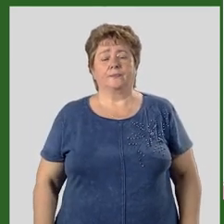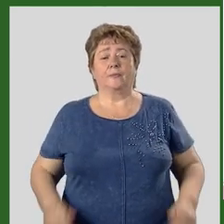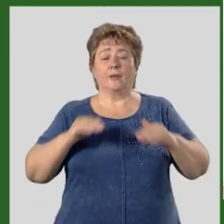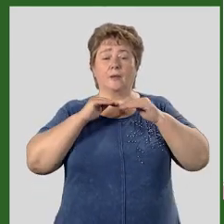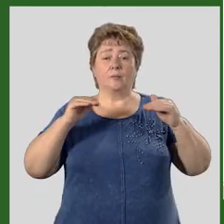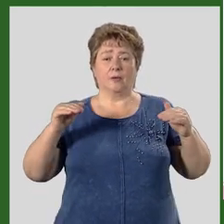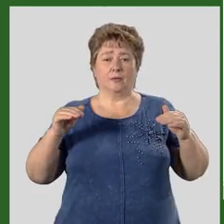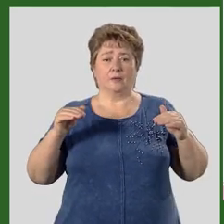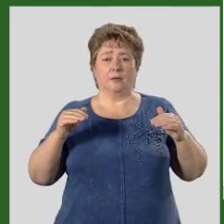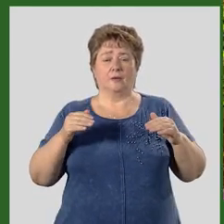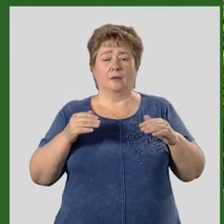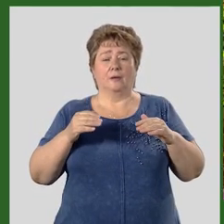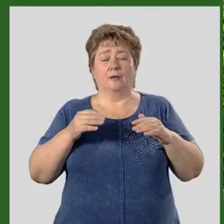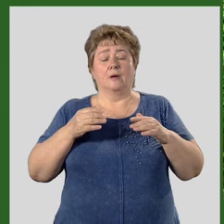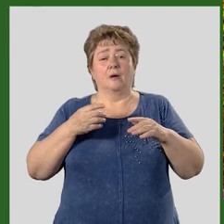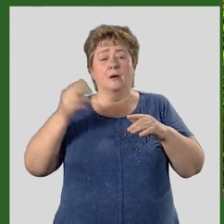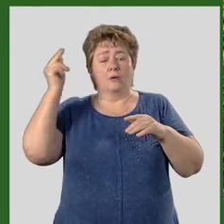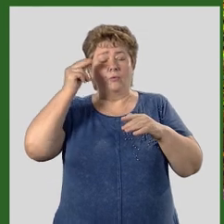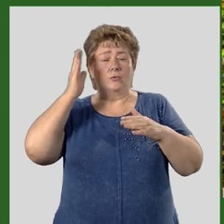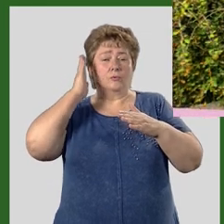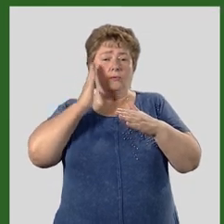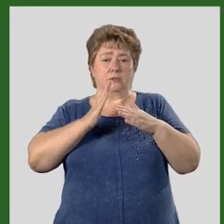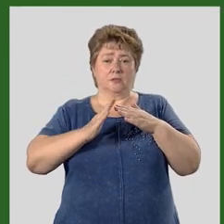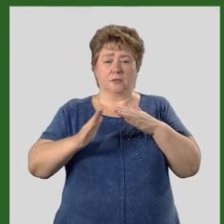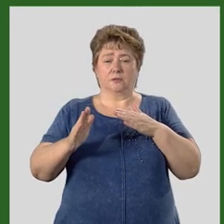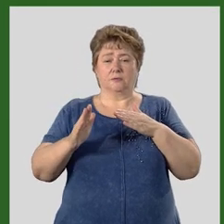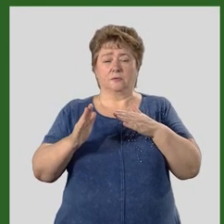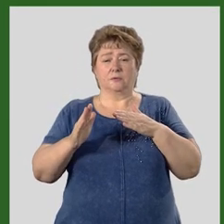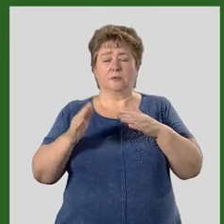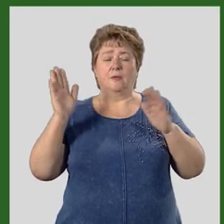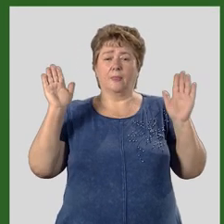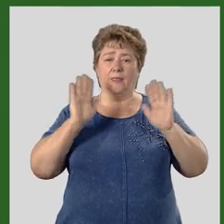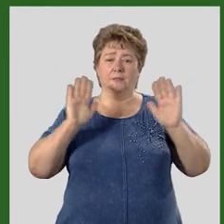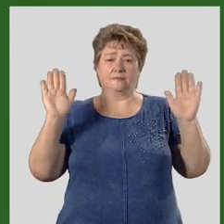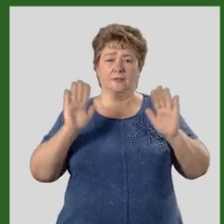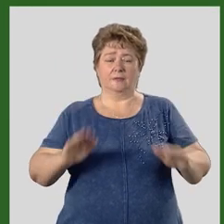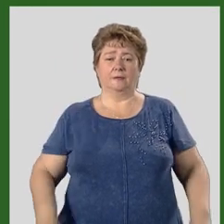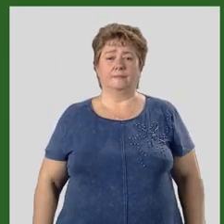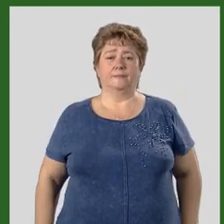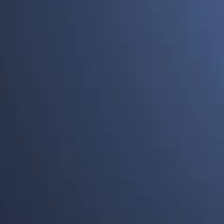Ребята, итак, наш урок подошел к концу. До свидания.